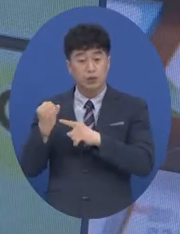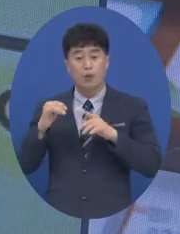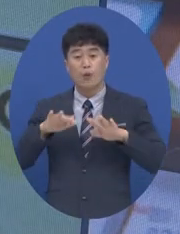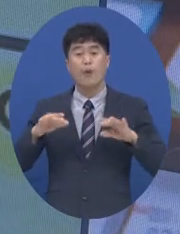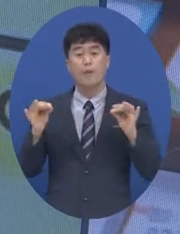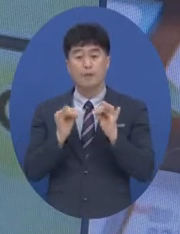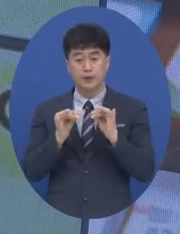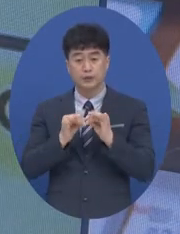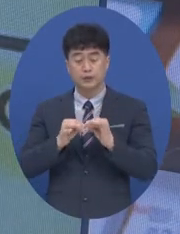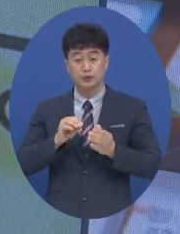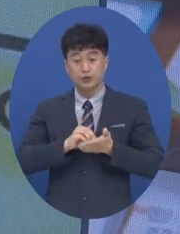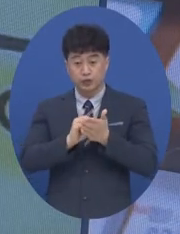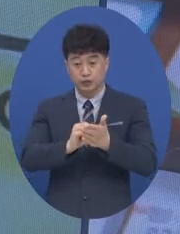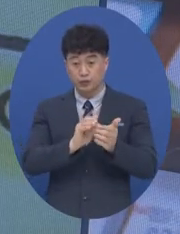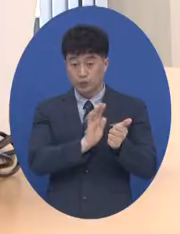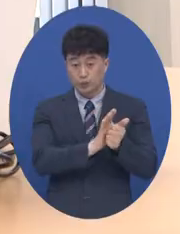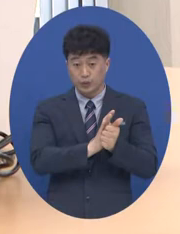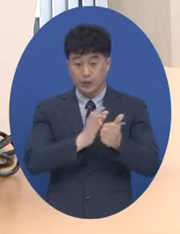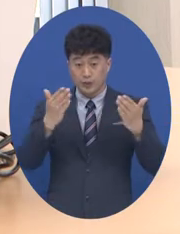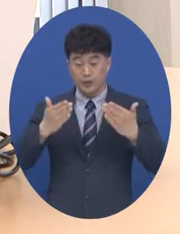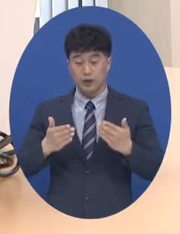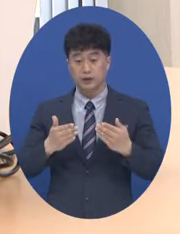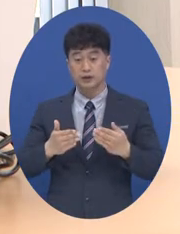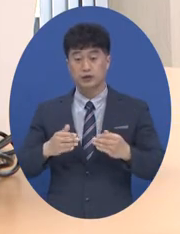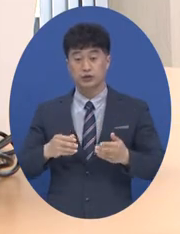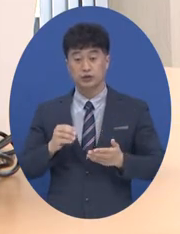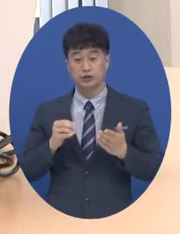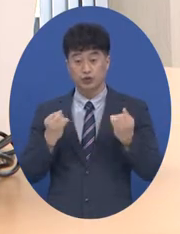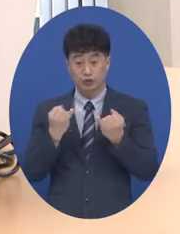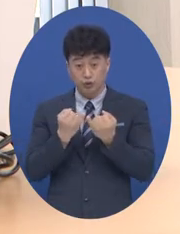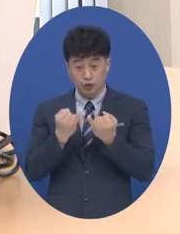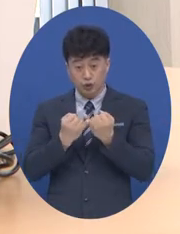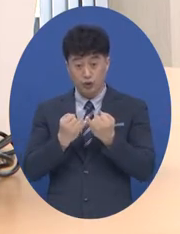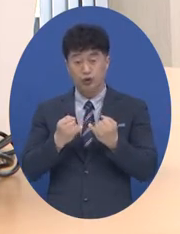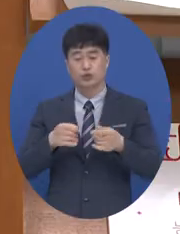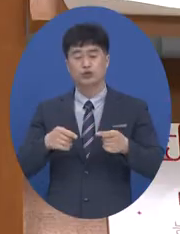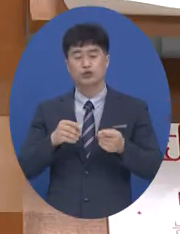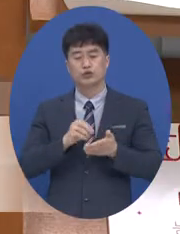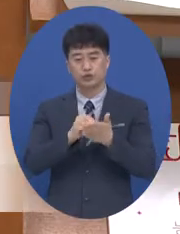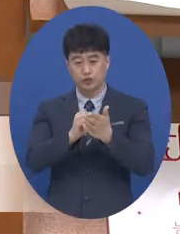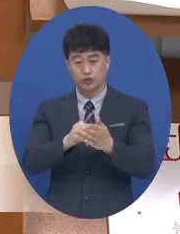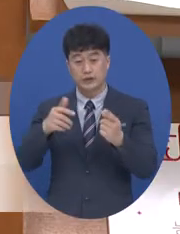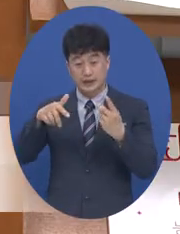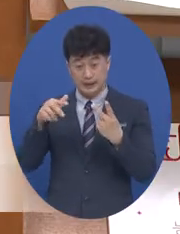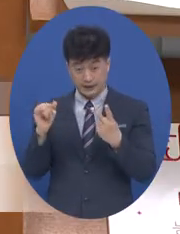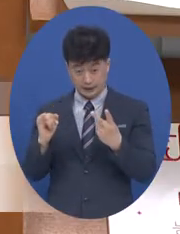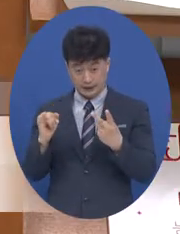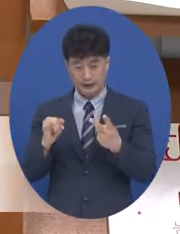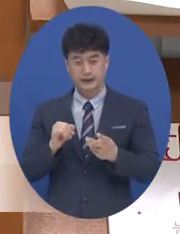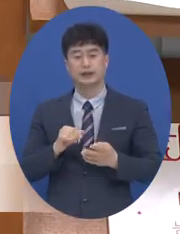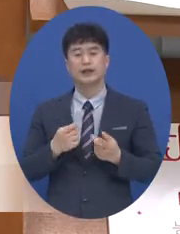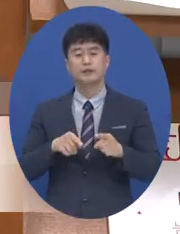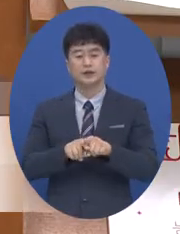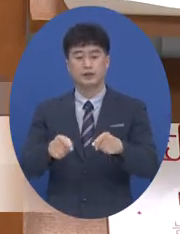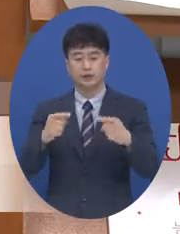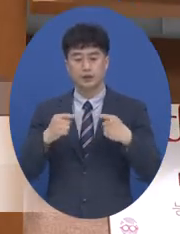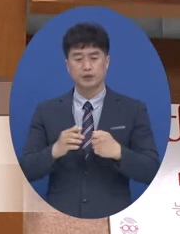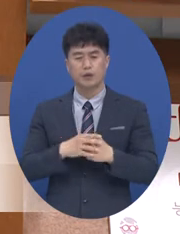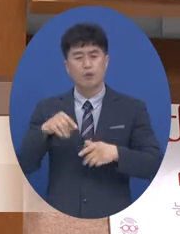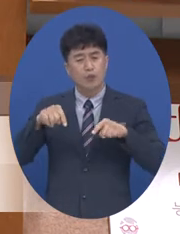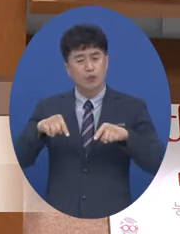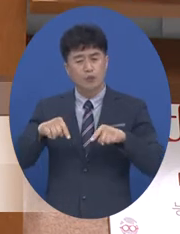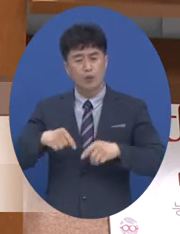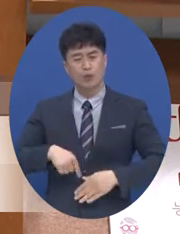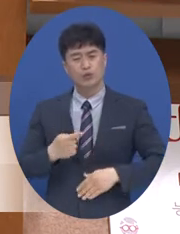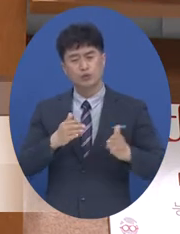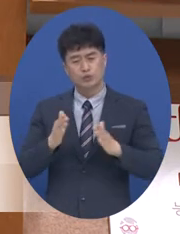해주는 경기도 여대생 취업 챌린저 2기에 함께하게 됐습니다. 면접 부분에서 혼자 할수 있는 게 너무 한계적이잖아요.